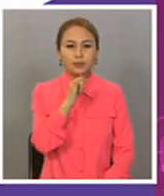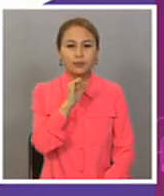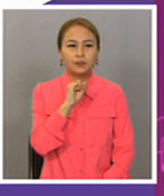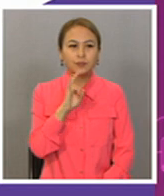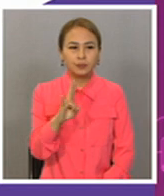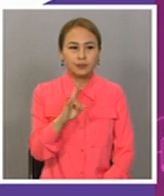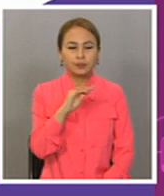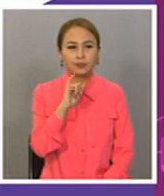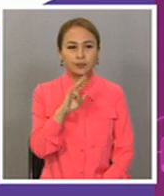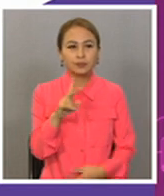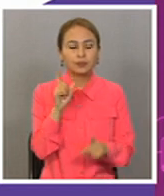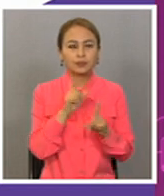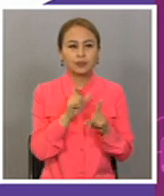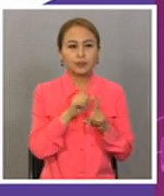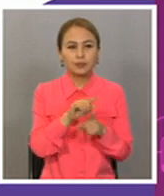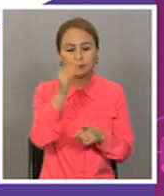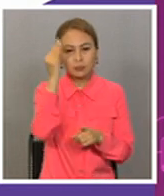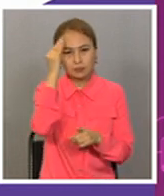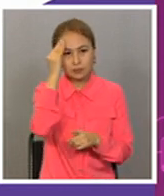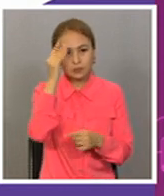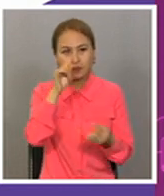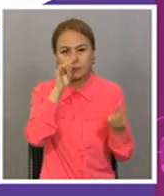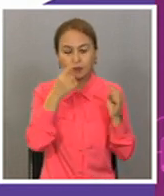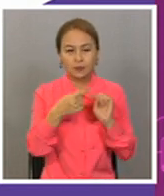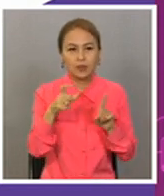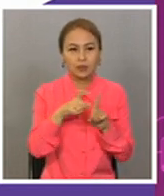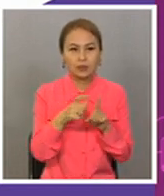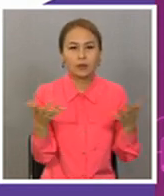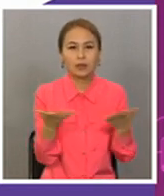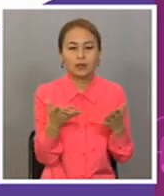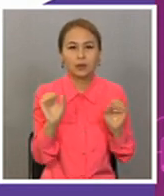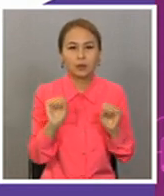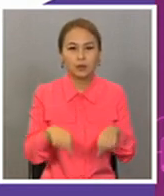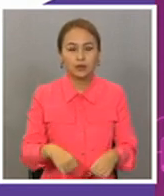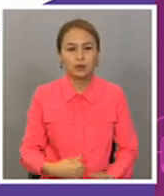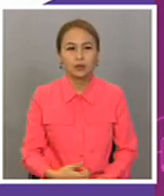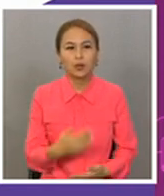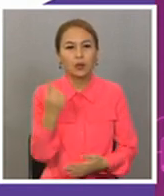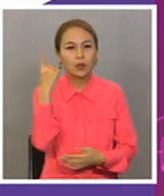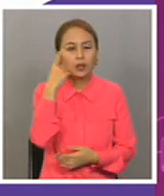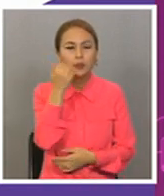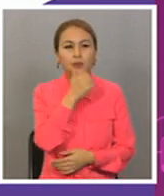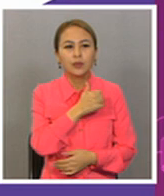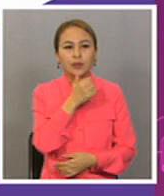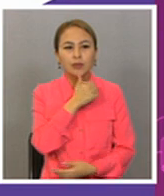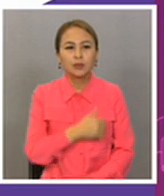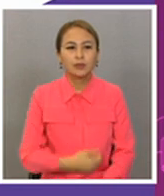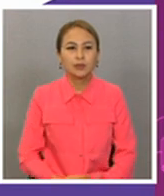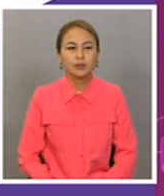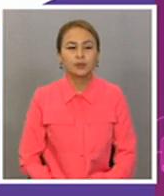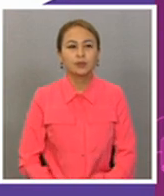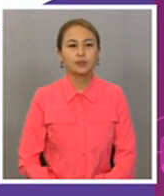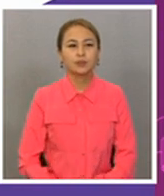Жуан сөзіне мағынасы қарама-қарсы сөз қандай болады? Ойланып көрейік.